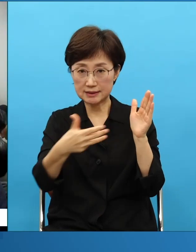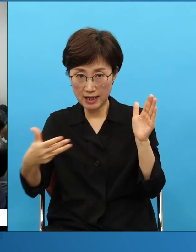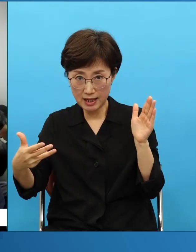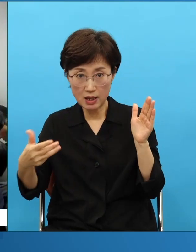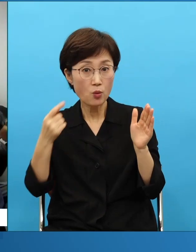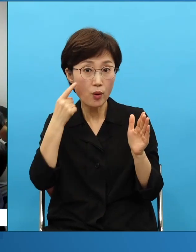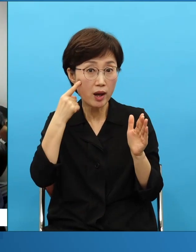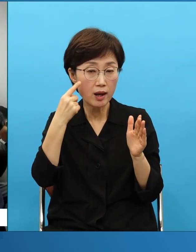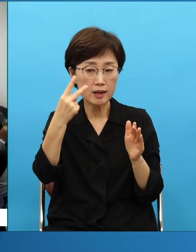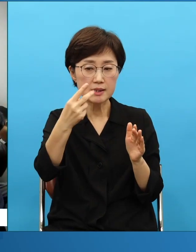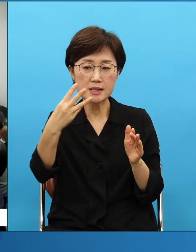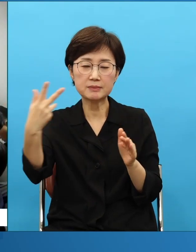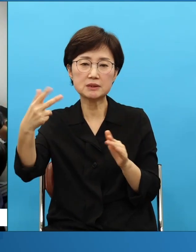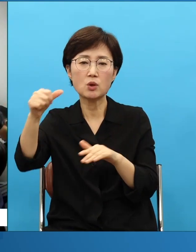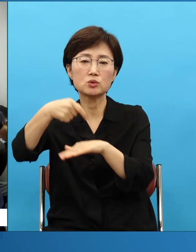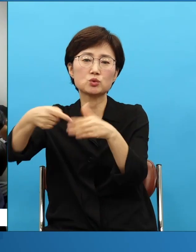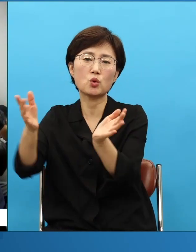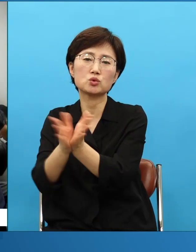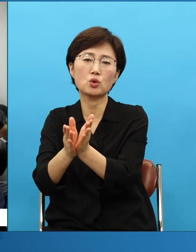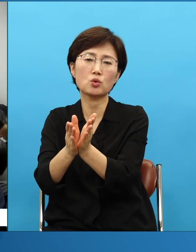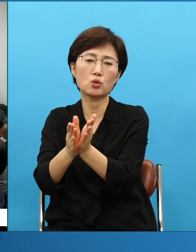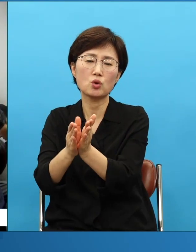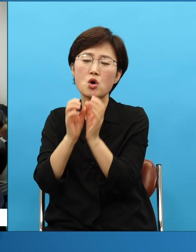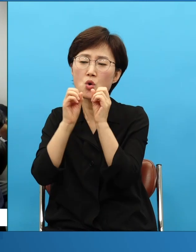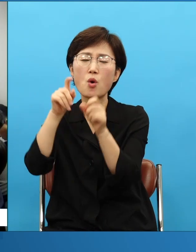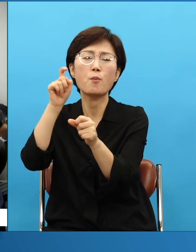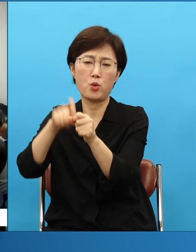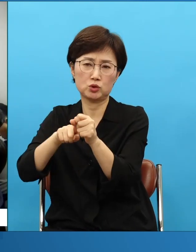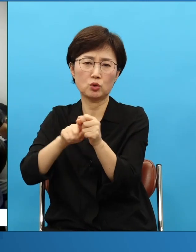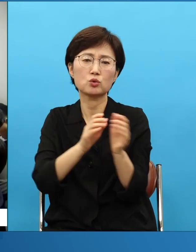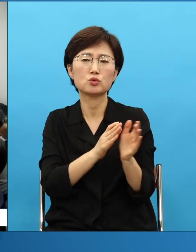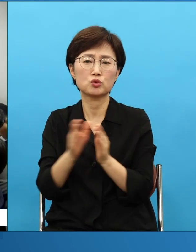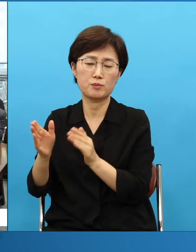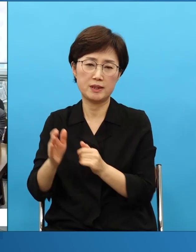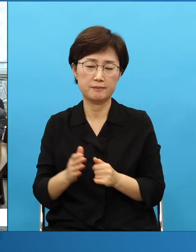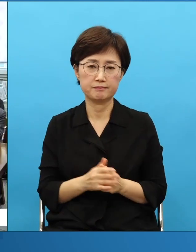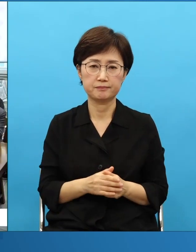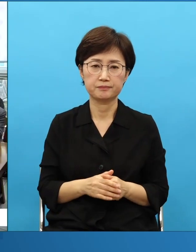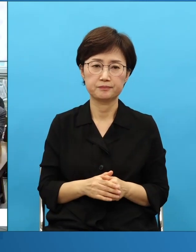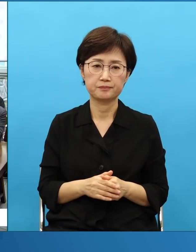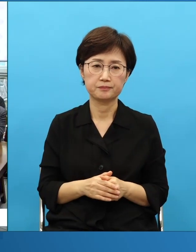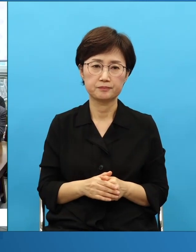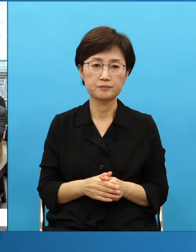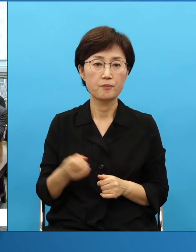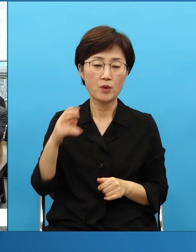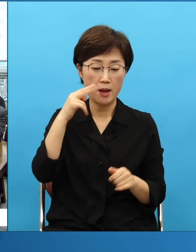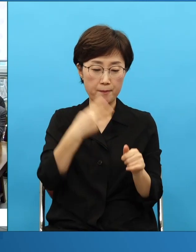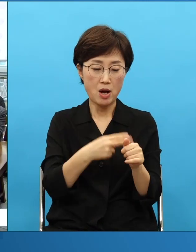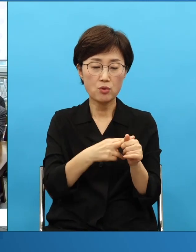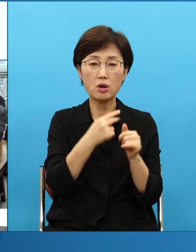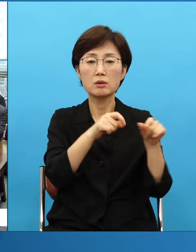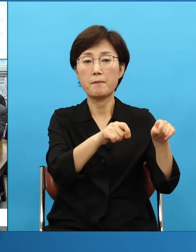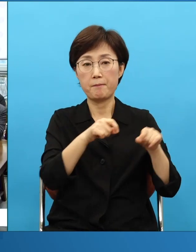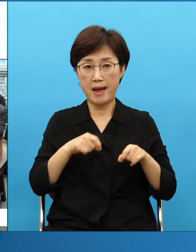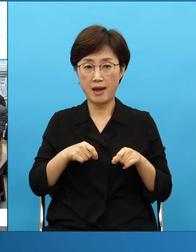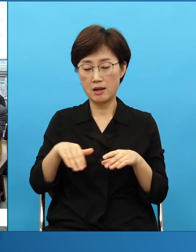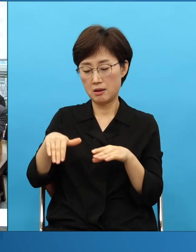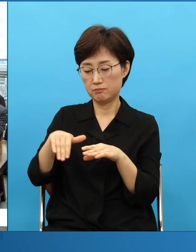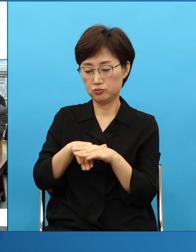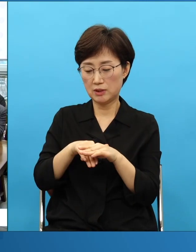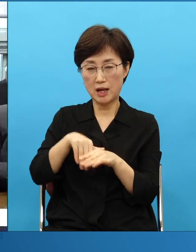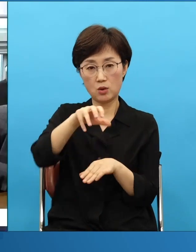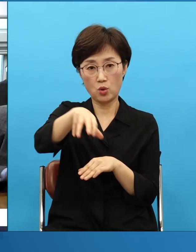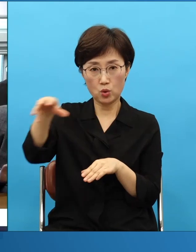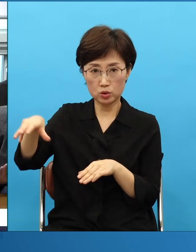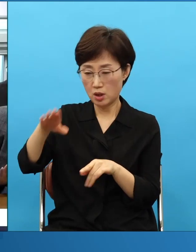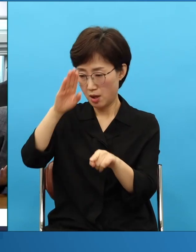종족 복음화를 준비하는 실제적인 장으로 누리라고 강조했습니다. 또 바울처럼 문화, 현장의